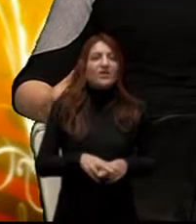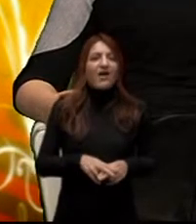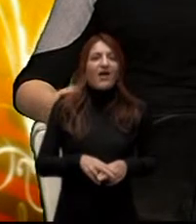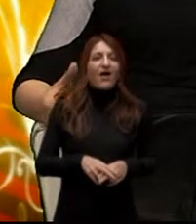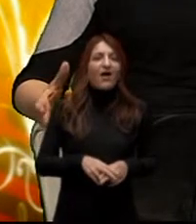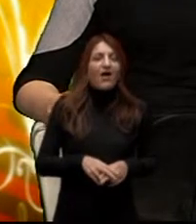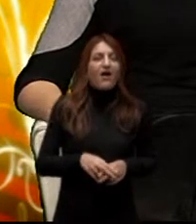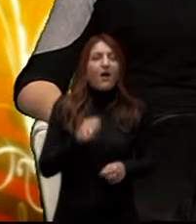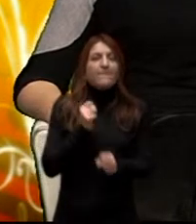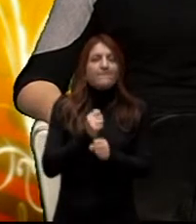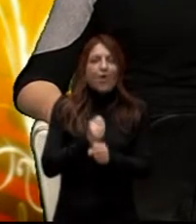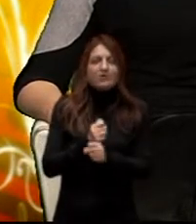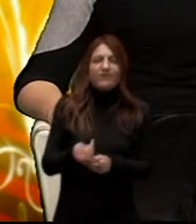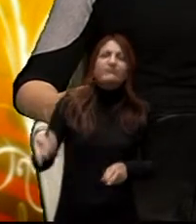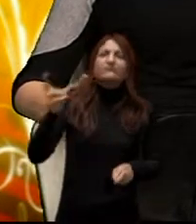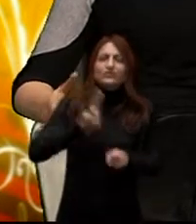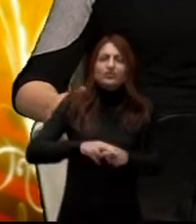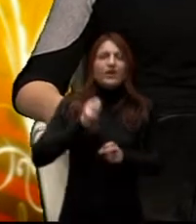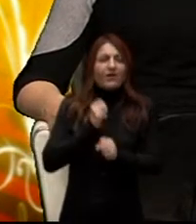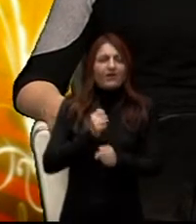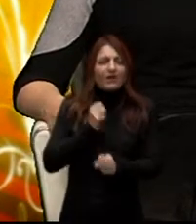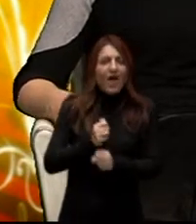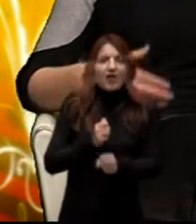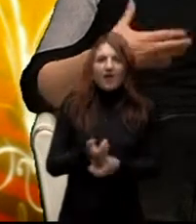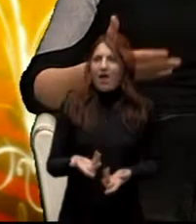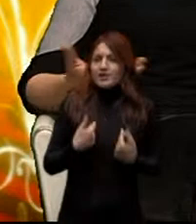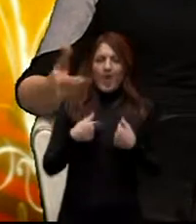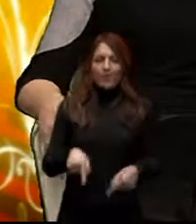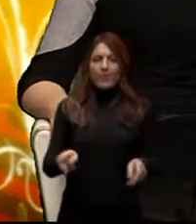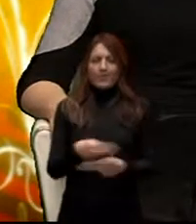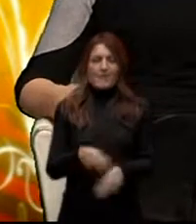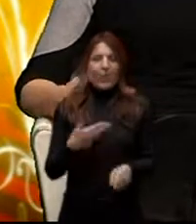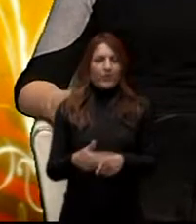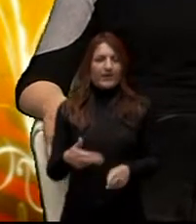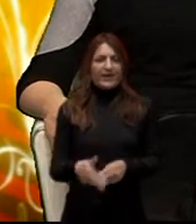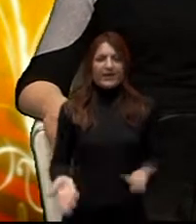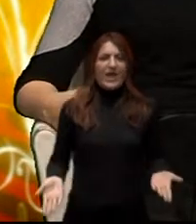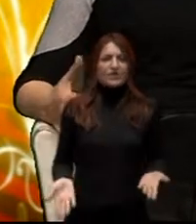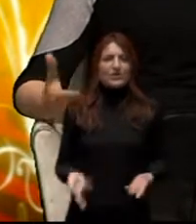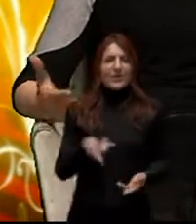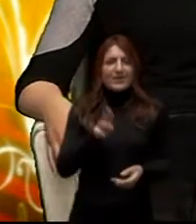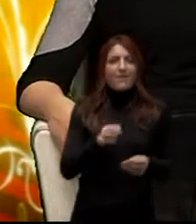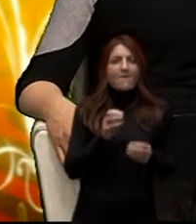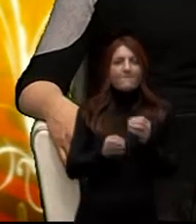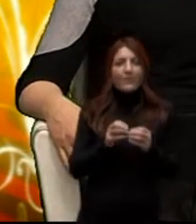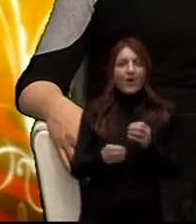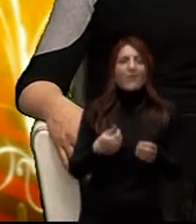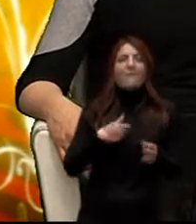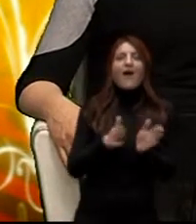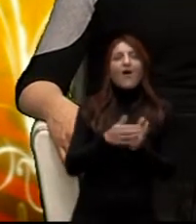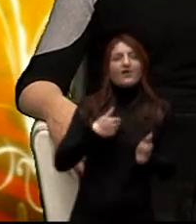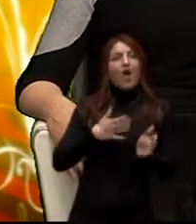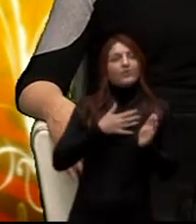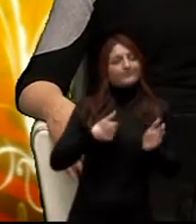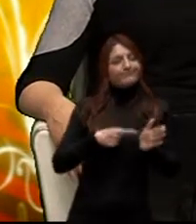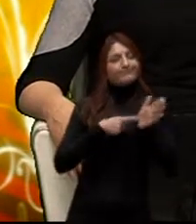uzimati više posla, ajmo tako reći, zadataka nego što mogu riješiti, da li oni imaju nekakav taj problem pa žele nekome dokazati,